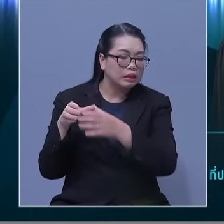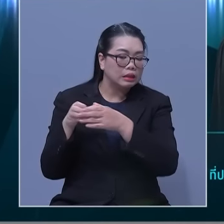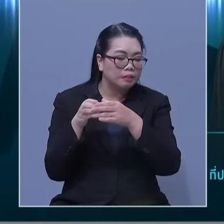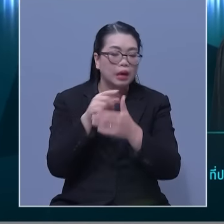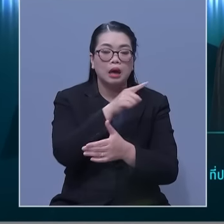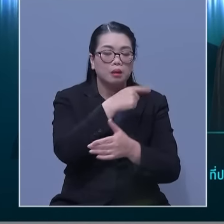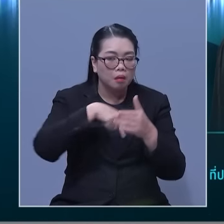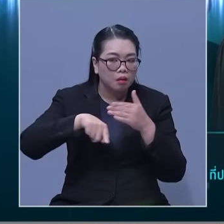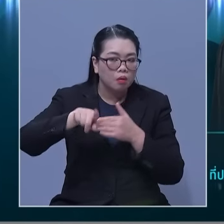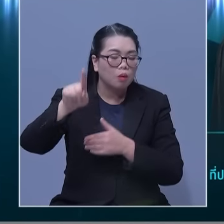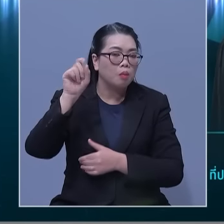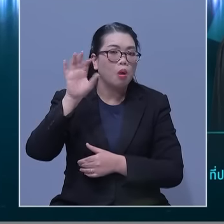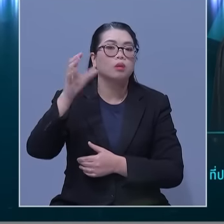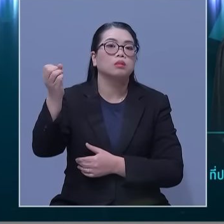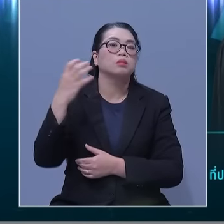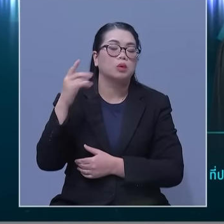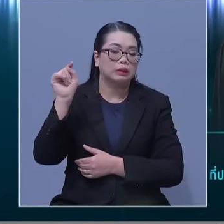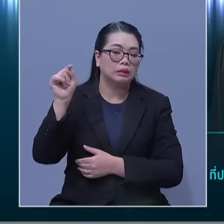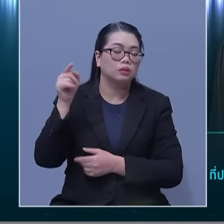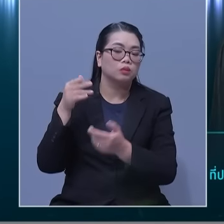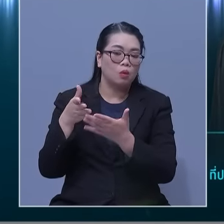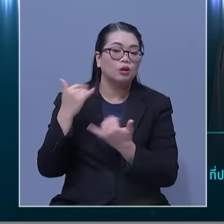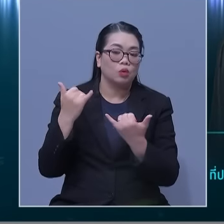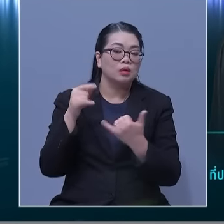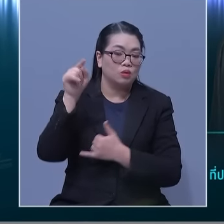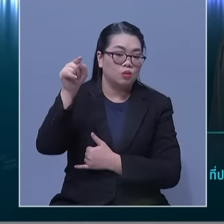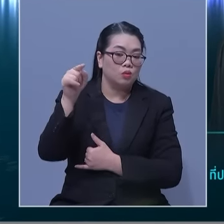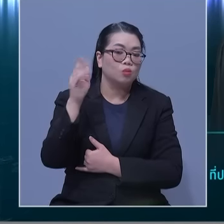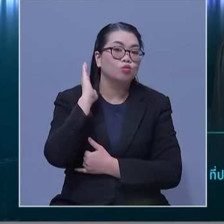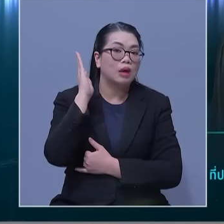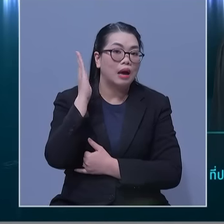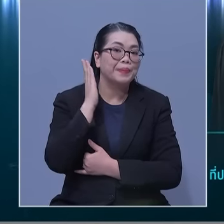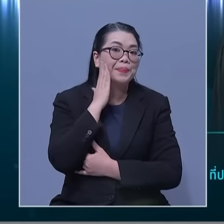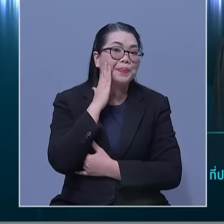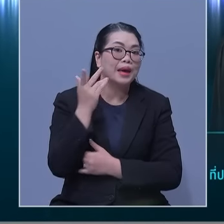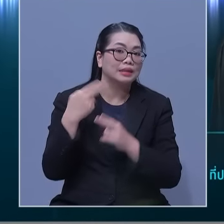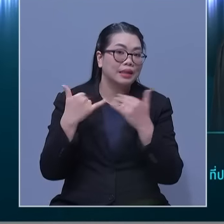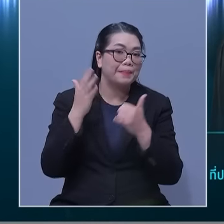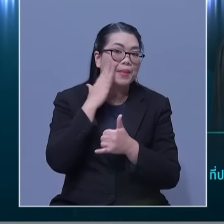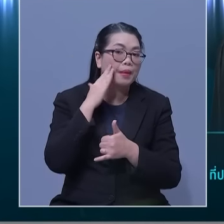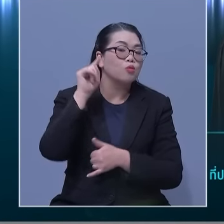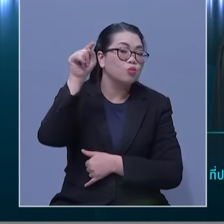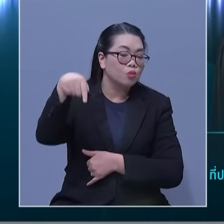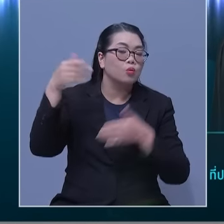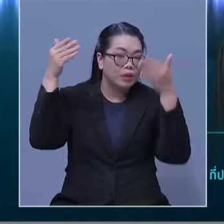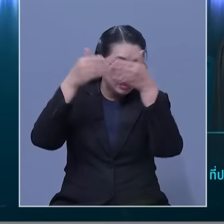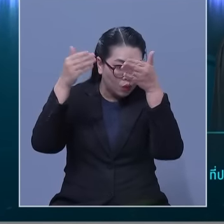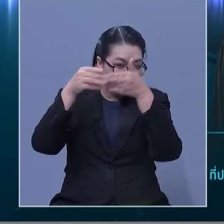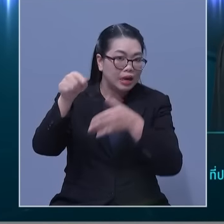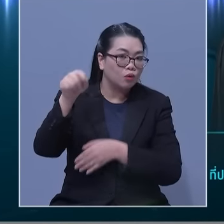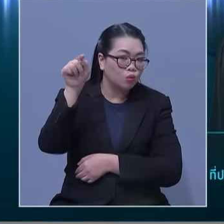ท่านนะได้แจ้งมาว่าแป้งนานดเนี่ยอยู่ที่จังหวัดเมดานอืใน